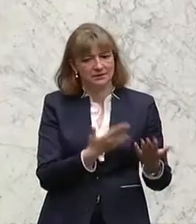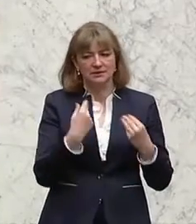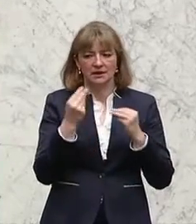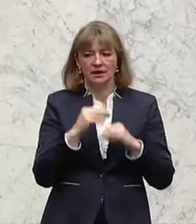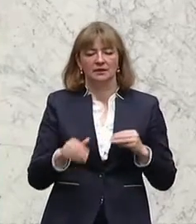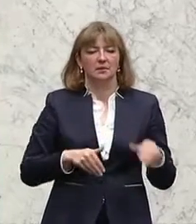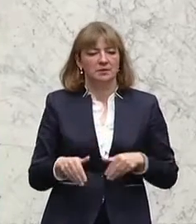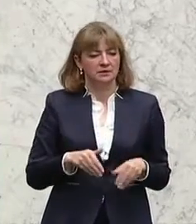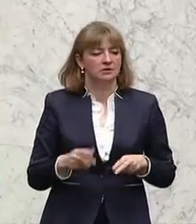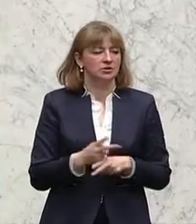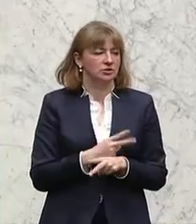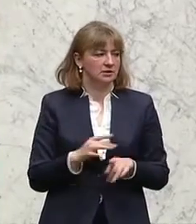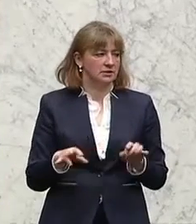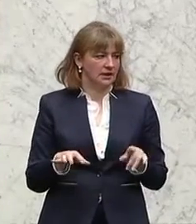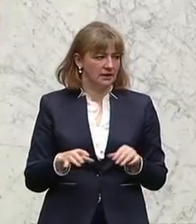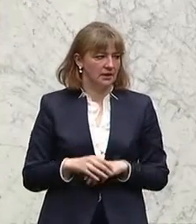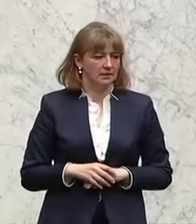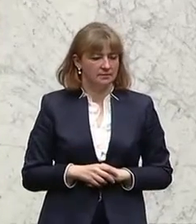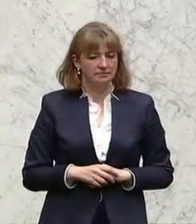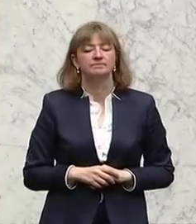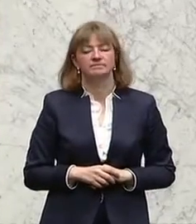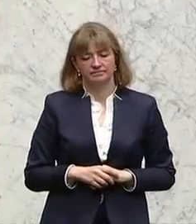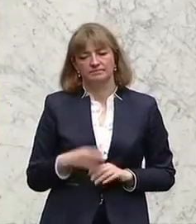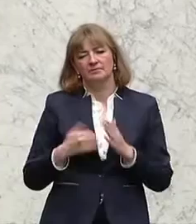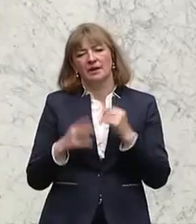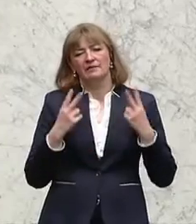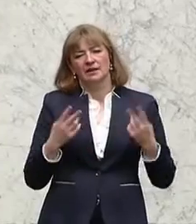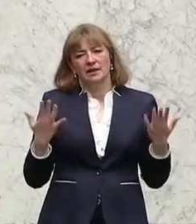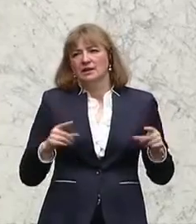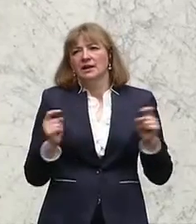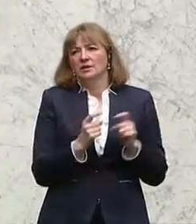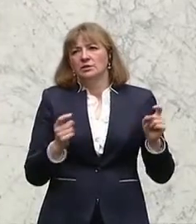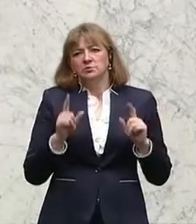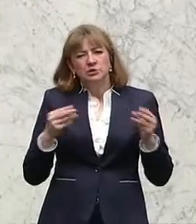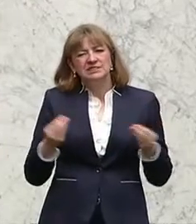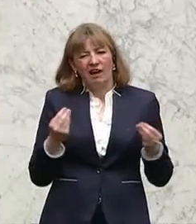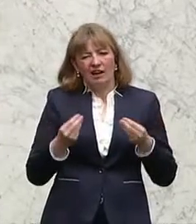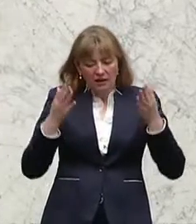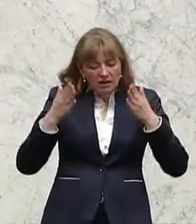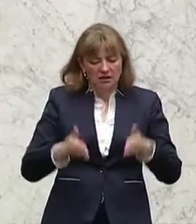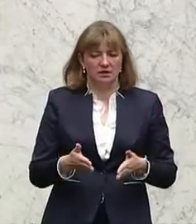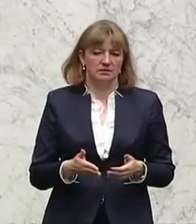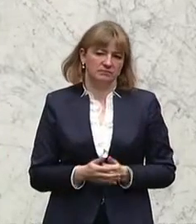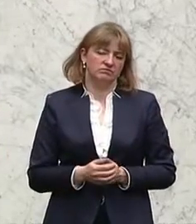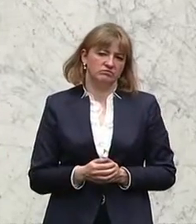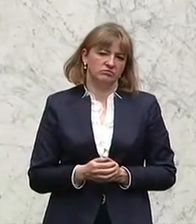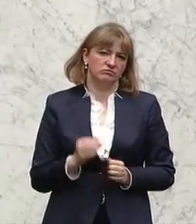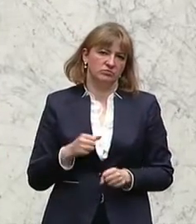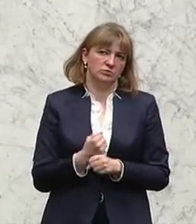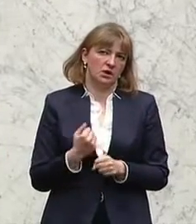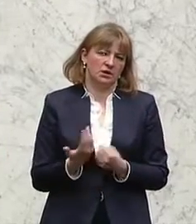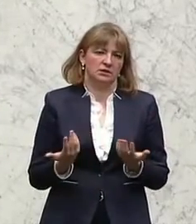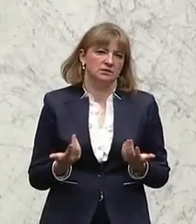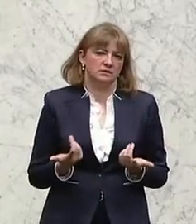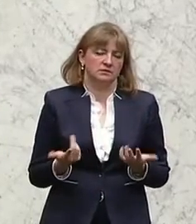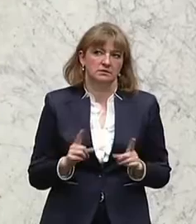Nikolaus Scherak von den NEOS. Ja, ich glaube, das Wichtigste ist, dass wir die Debatte wirklich sachlich führen, weil ich glaube, weil wir anders hier in